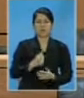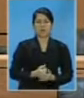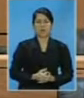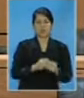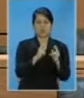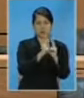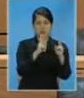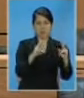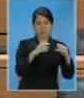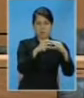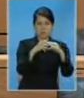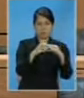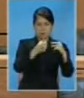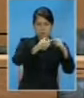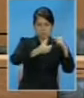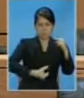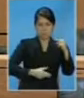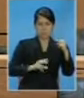กรรมการ35คณะ